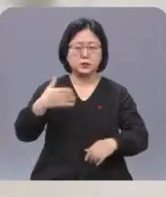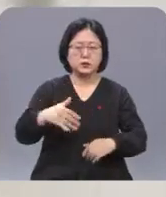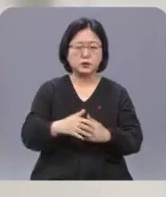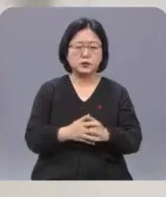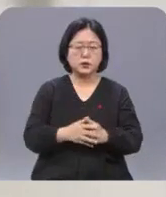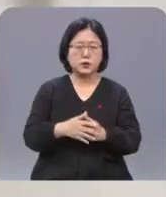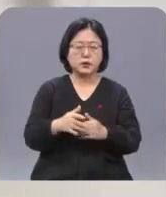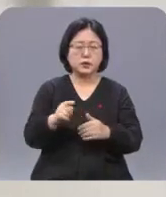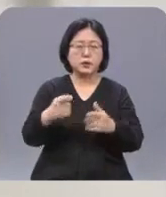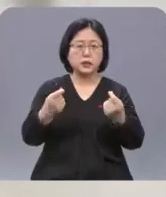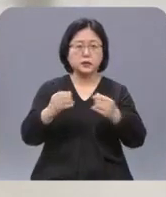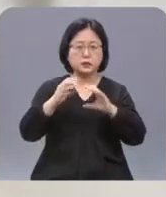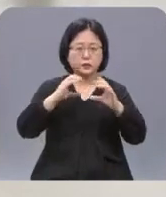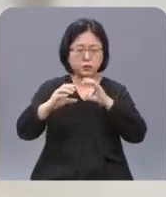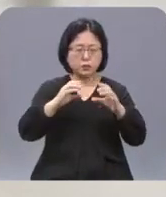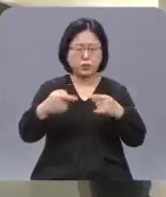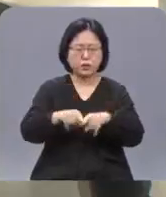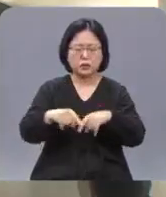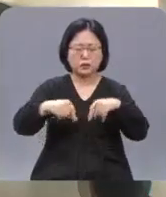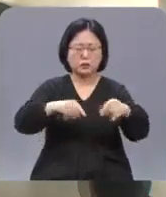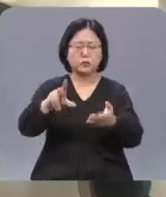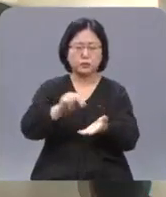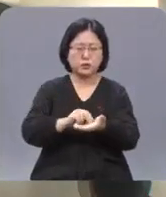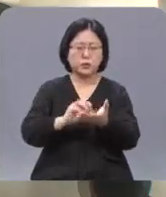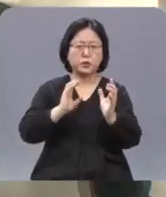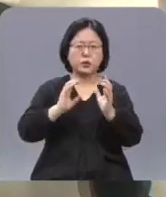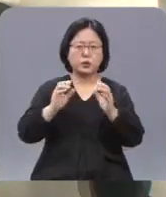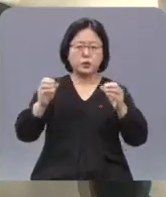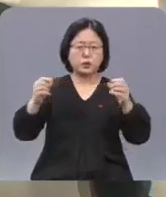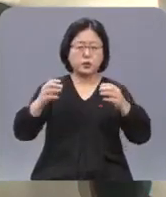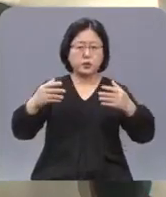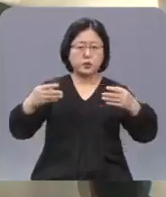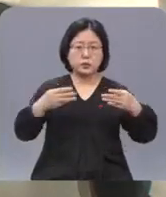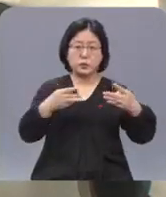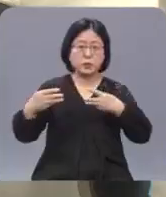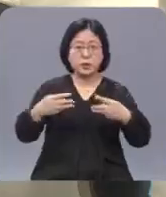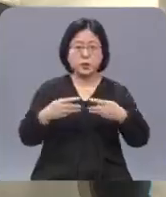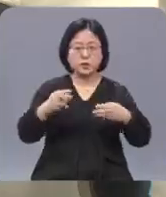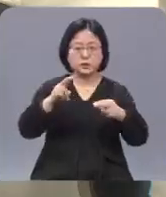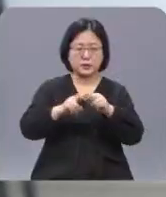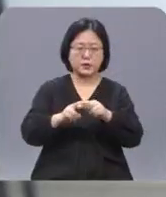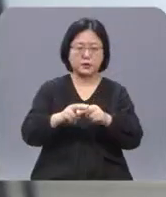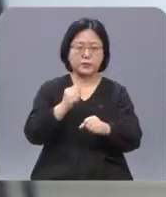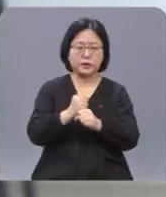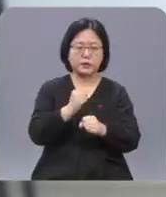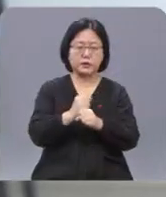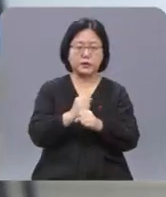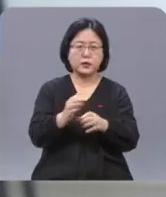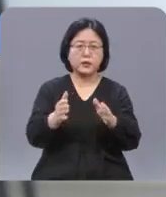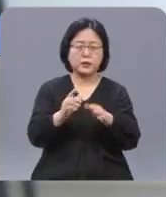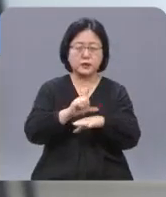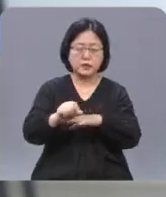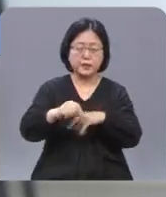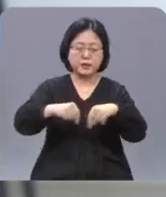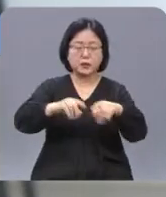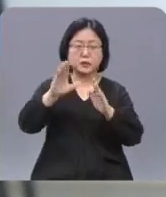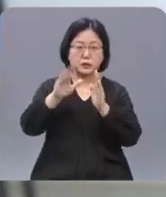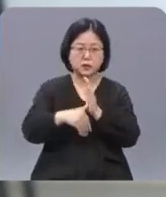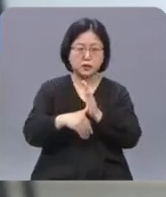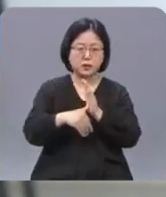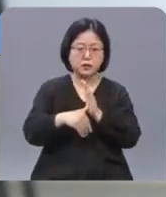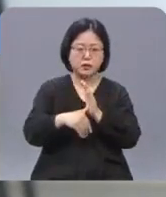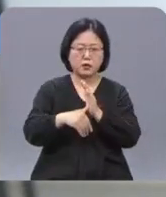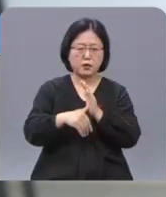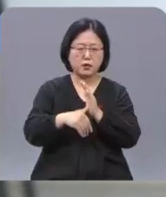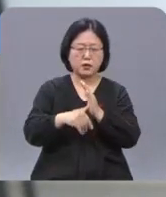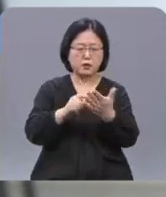시민사회 단체는이 같은 소통과 협치 문제를 토론하는 자리를 갖자고도 제안했습니다 지방자치시대에 눈에 보이지